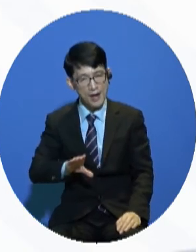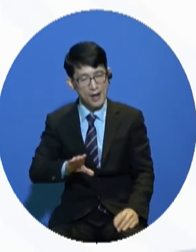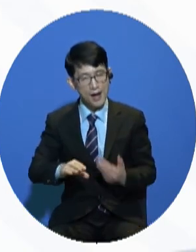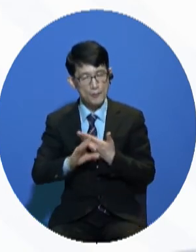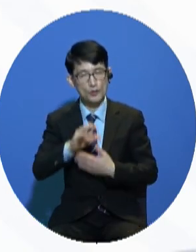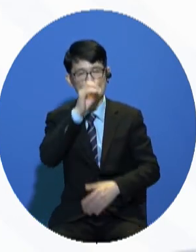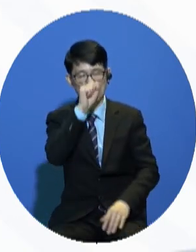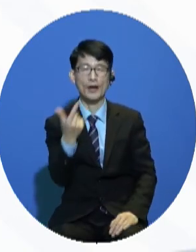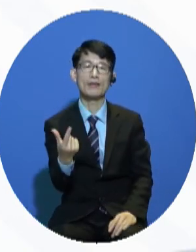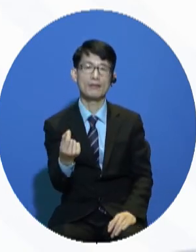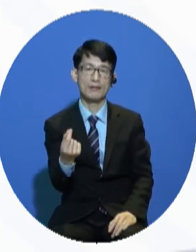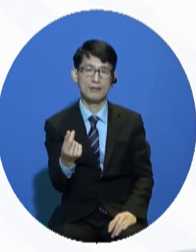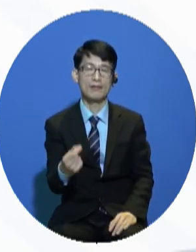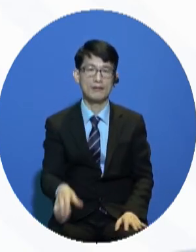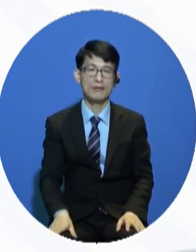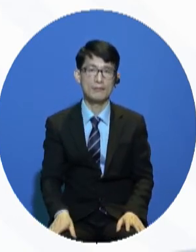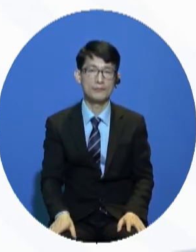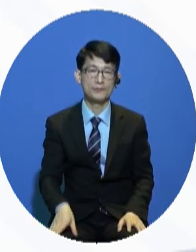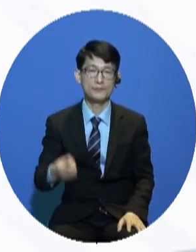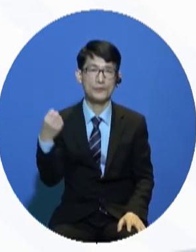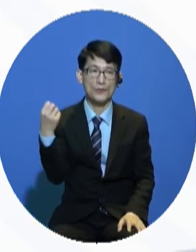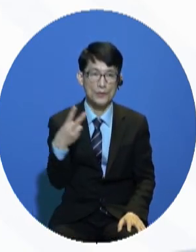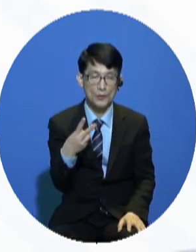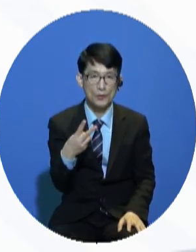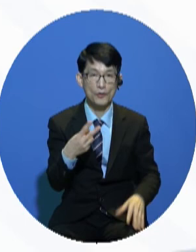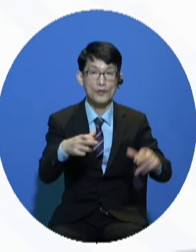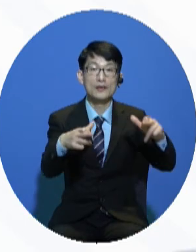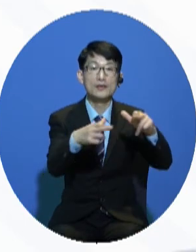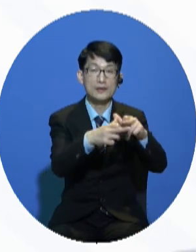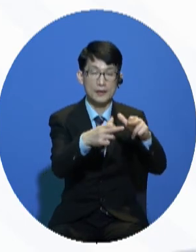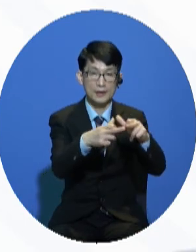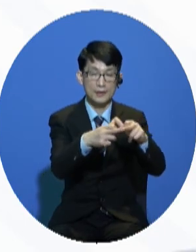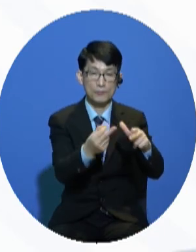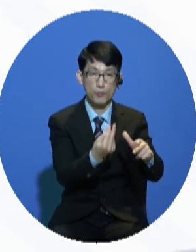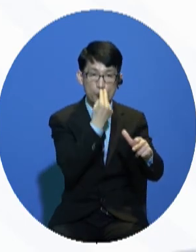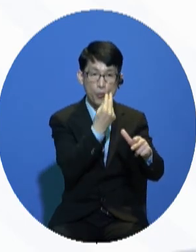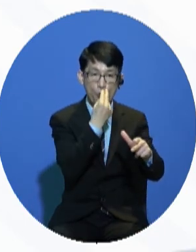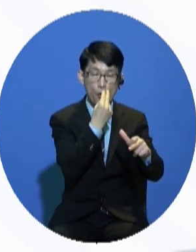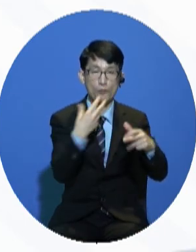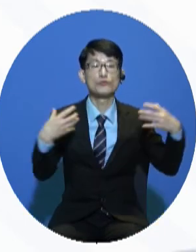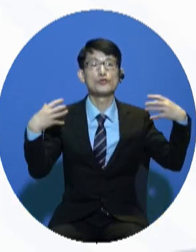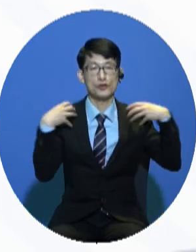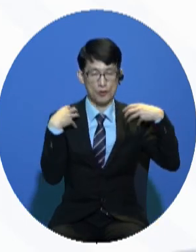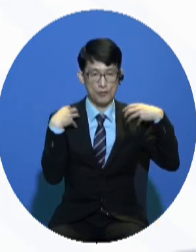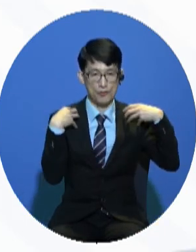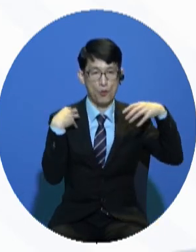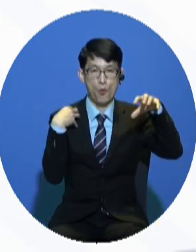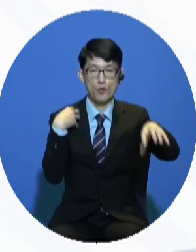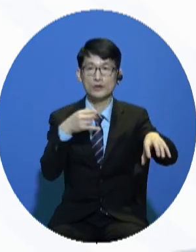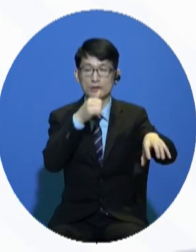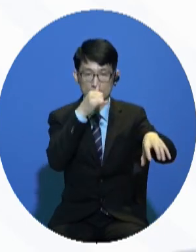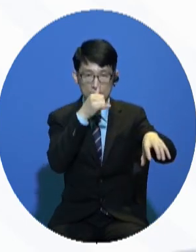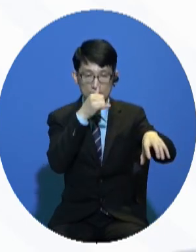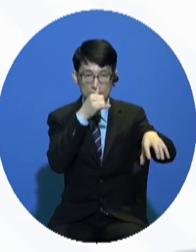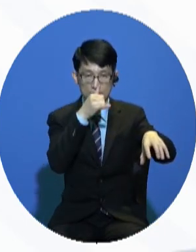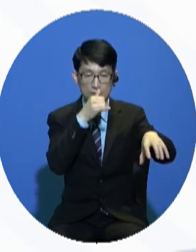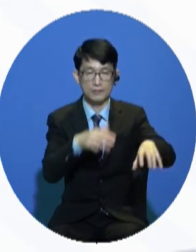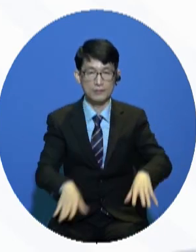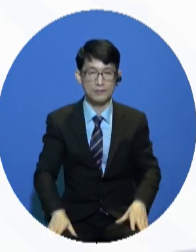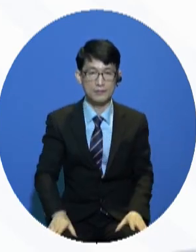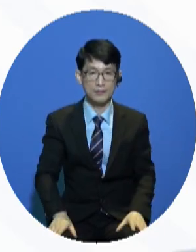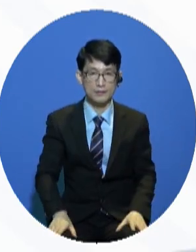않을까라고 좀 판단했고요. 그리고 이제 호주는 별도의 장애 보험청이라고 하는 걸 따로 만들었습니다. 별도의 전달 체계를 가지고